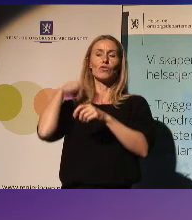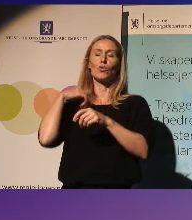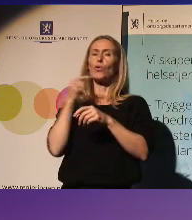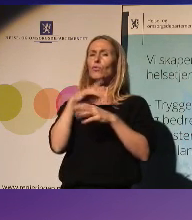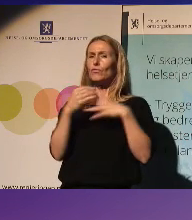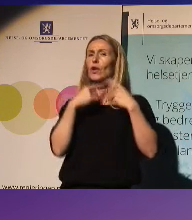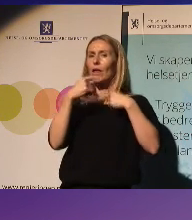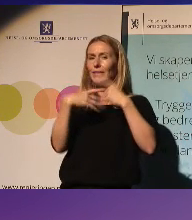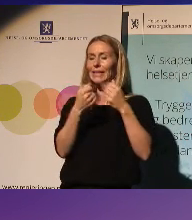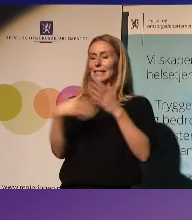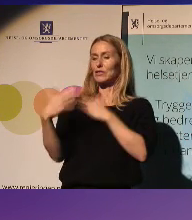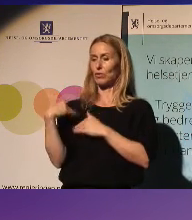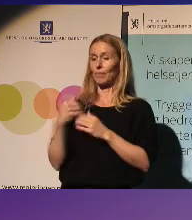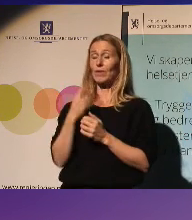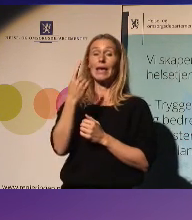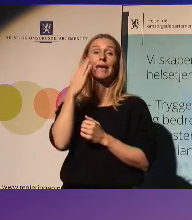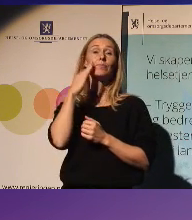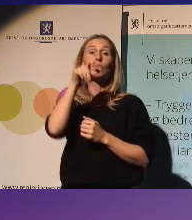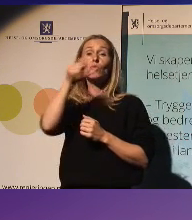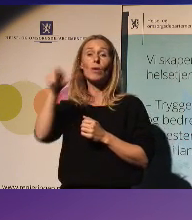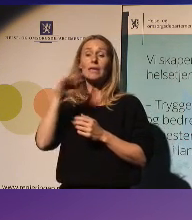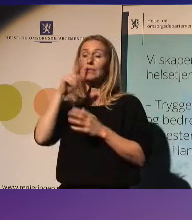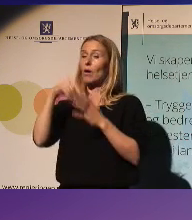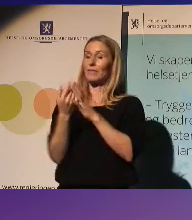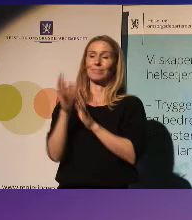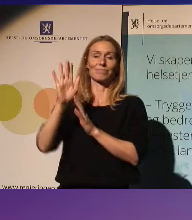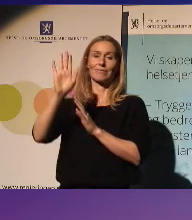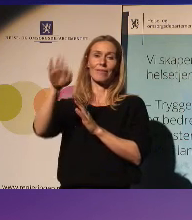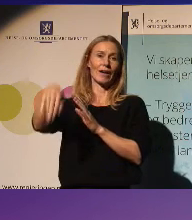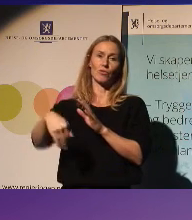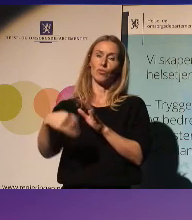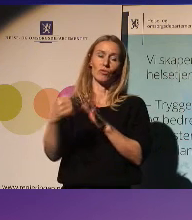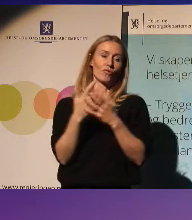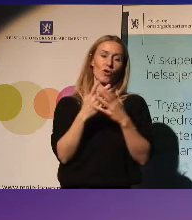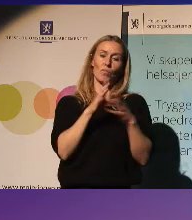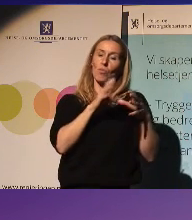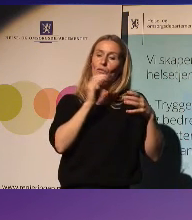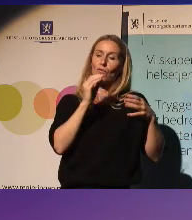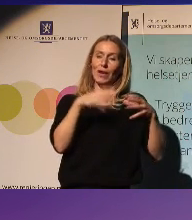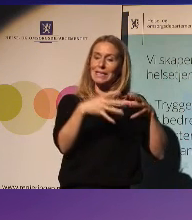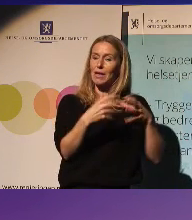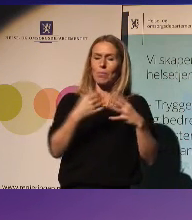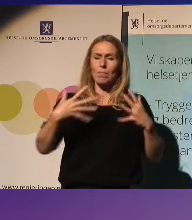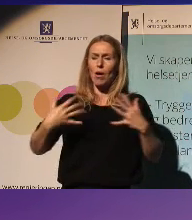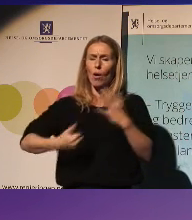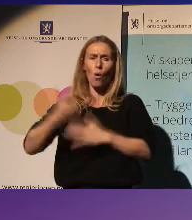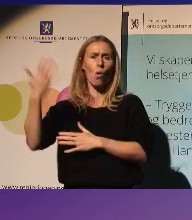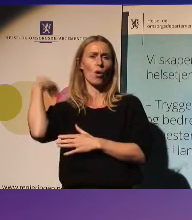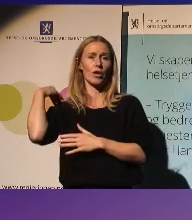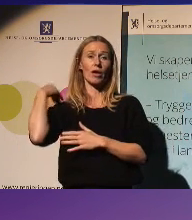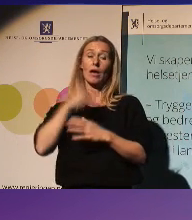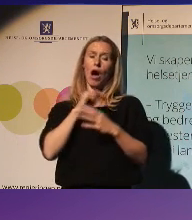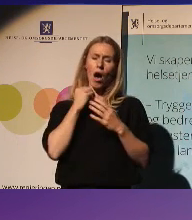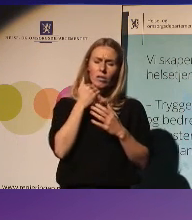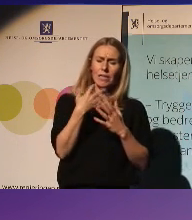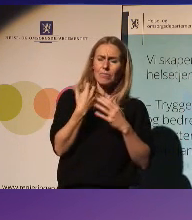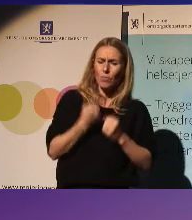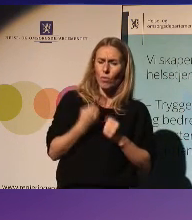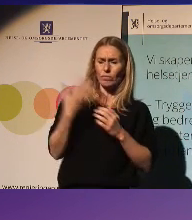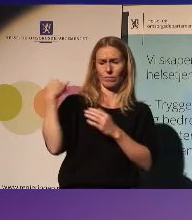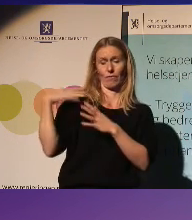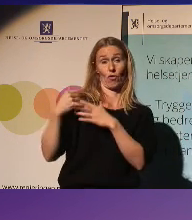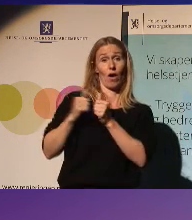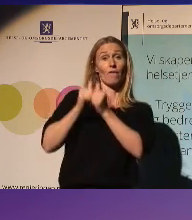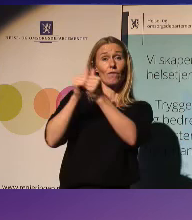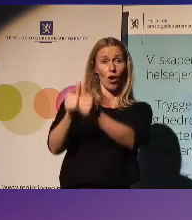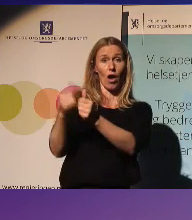historie. En beboer som ikke hadde ferdes ute utenfor bofellesskapet på veldig mange år uten å ha følge av en ansatt.